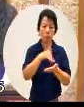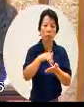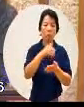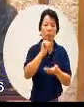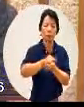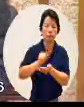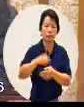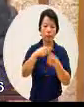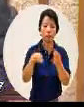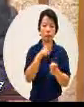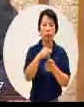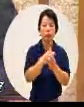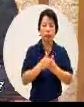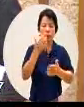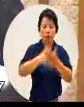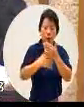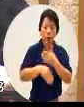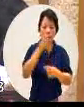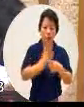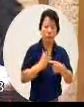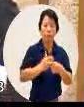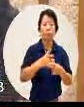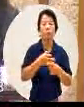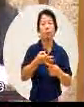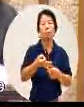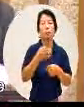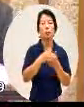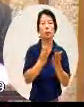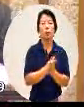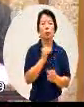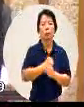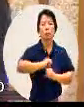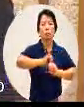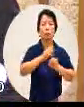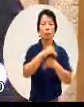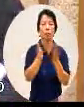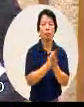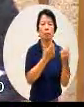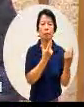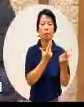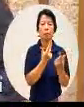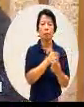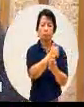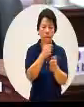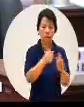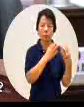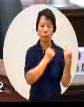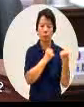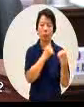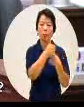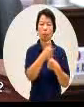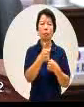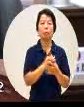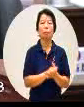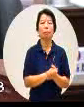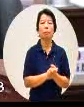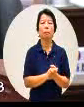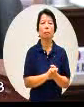呢就可以減少大概將近一半的這個費用我想做這樣的一個報告也非常謝謝蕭媛的指教謝謝謝謝你